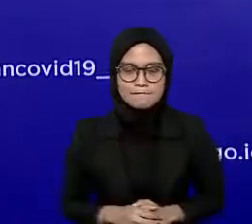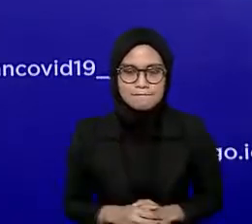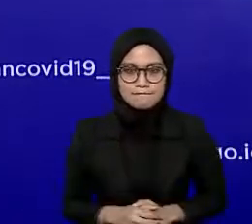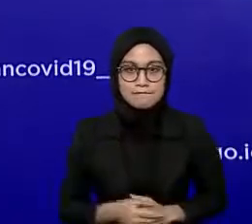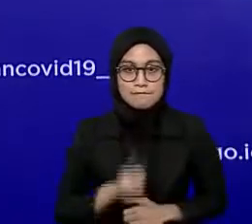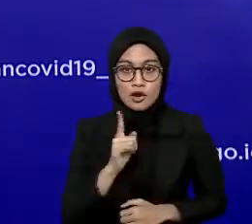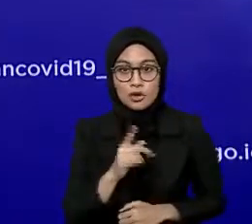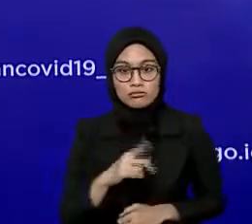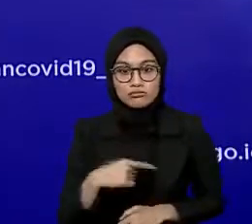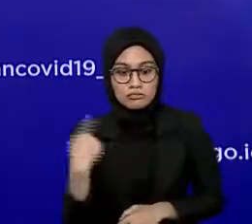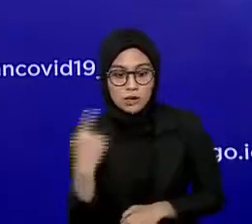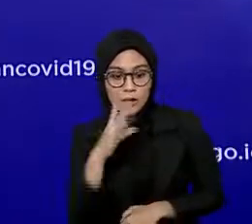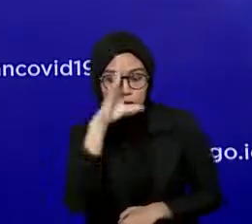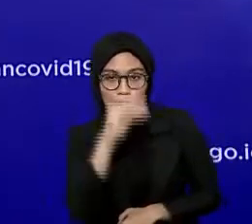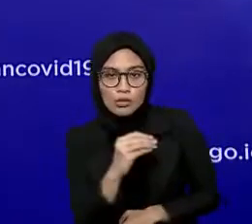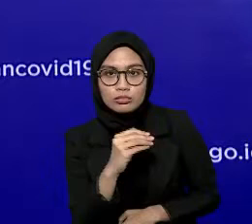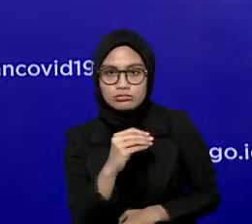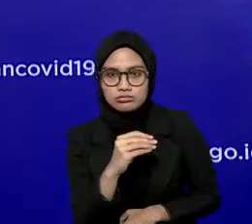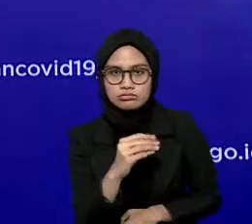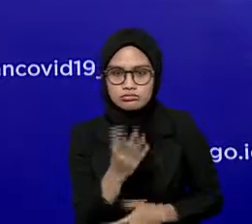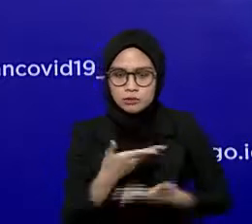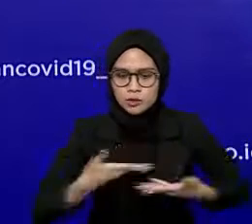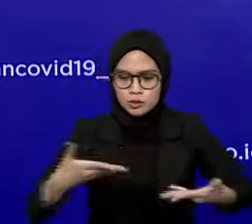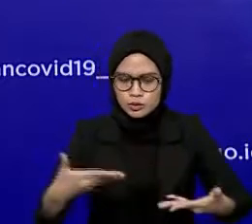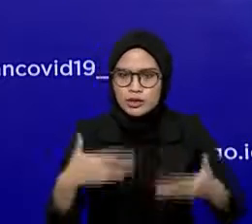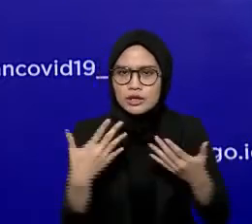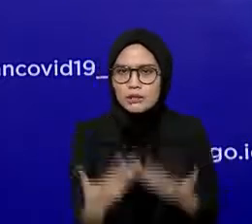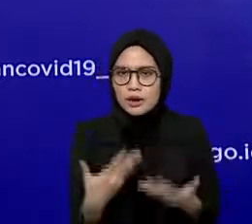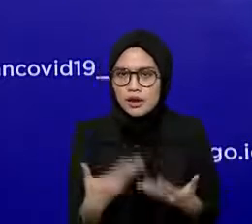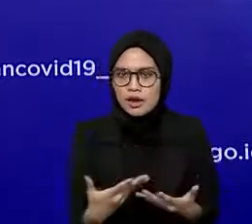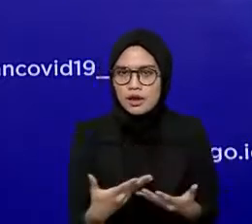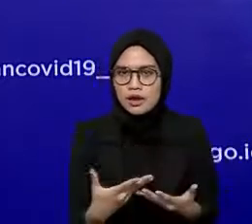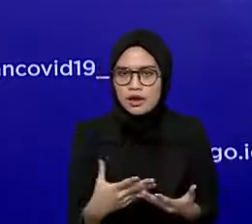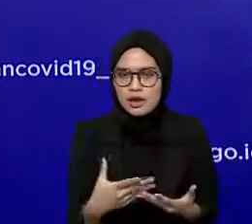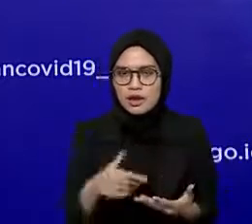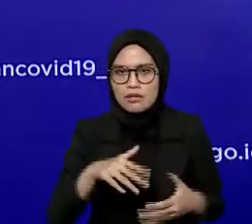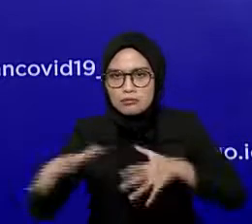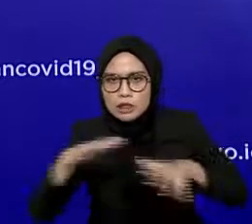Dengan kita mengetahui update situasi terkini, maka kita bisa